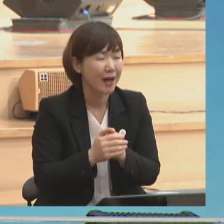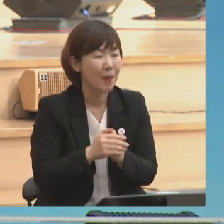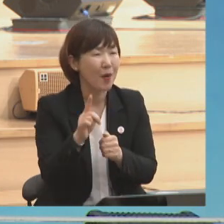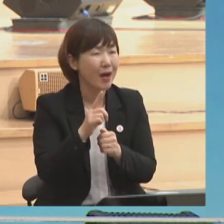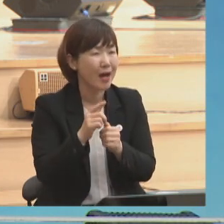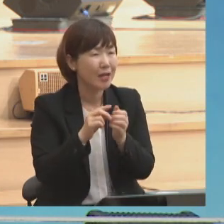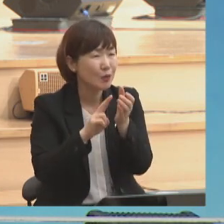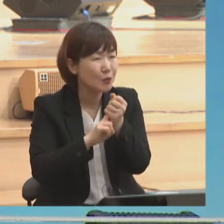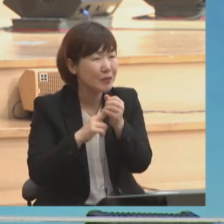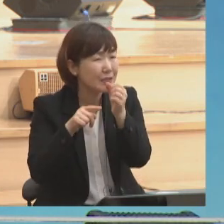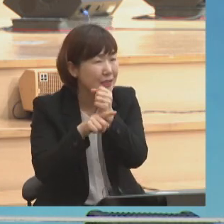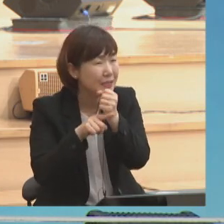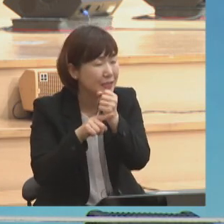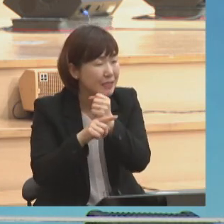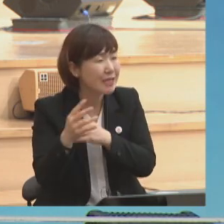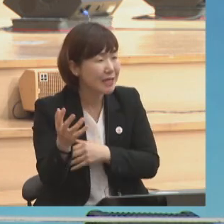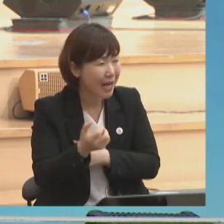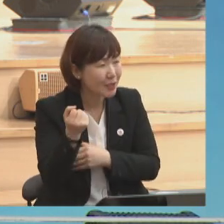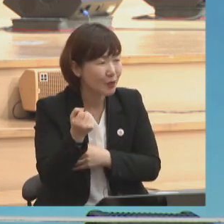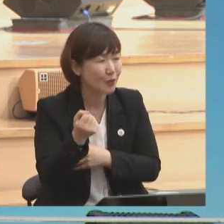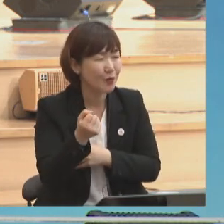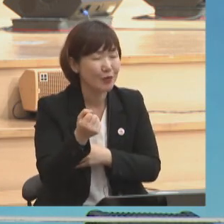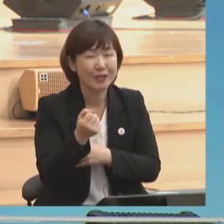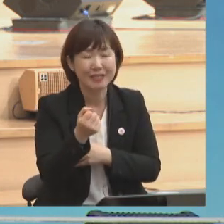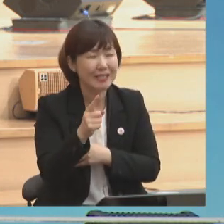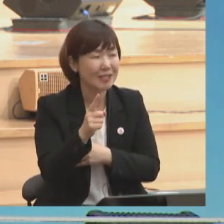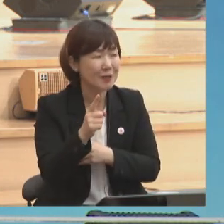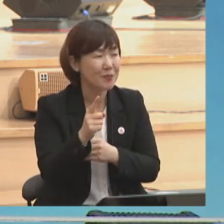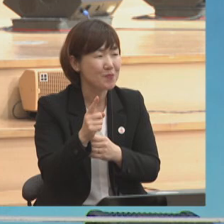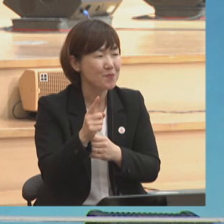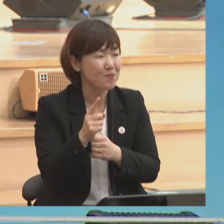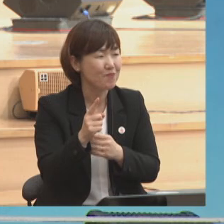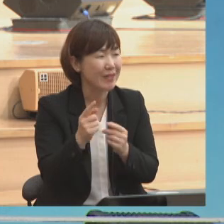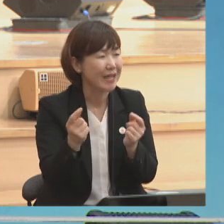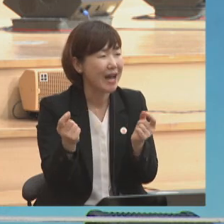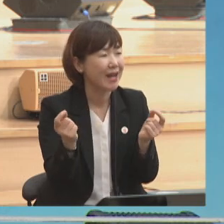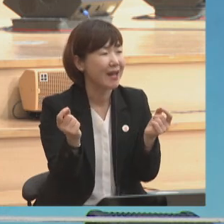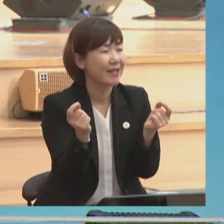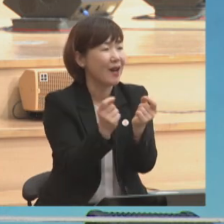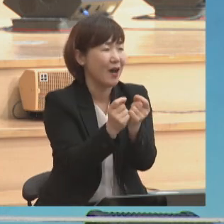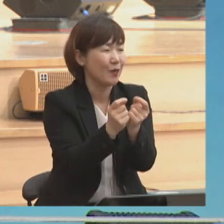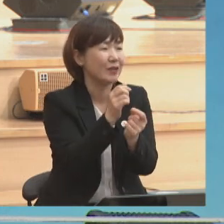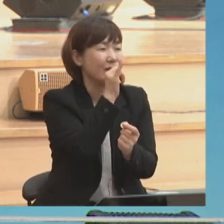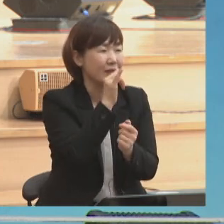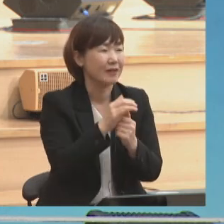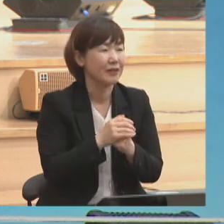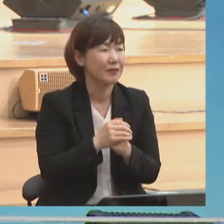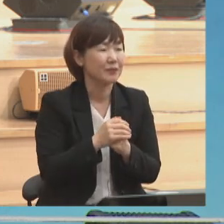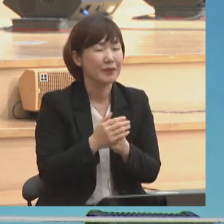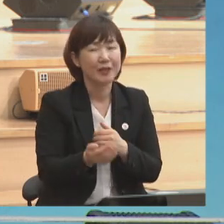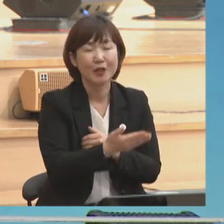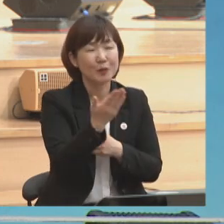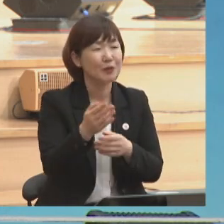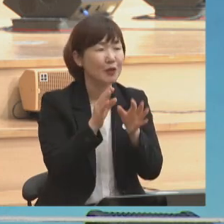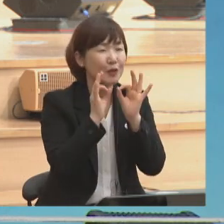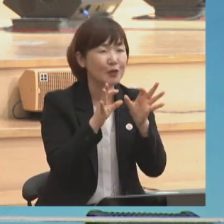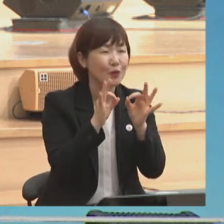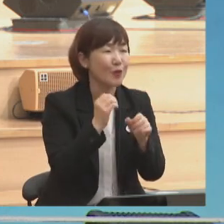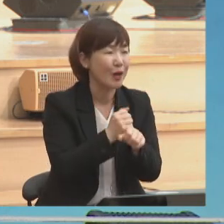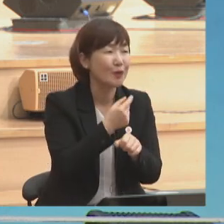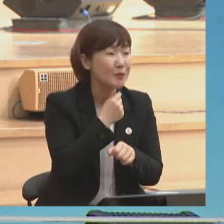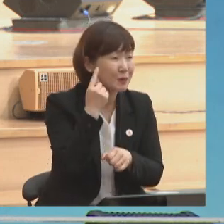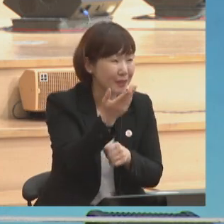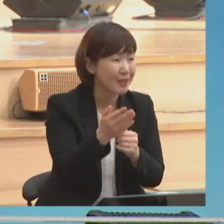의도를 가진 접촉을 하고 계시는 거죠. 여러분, 영혼을 얻고 싶으세요?